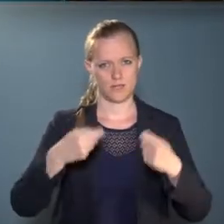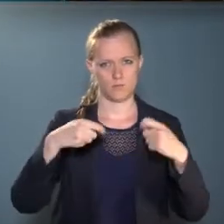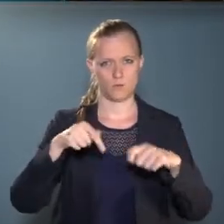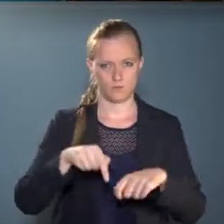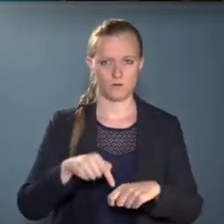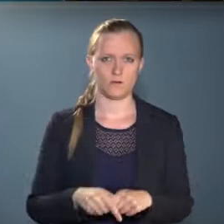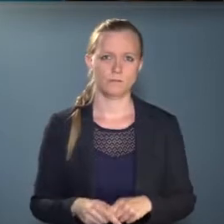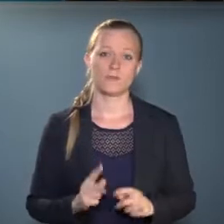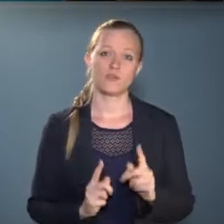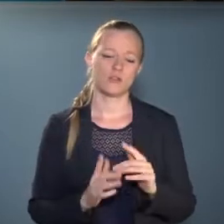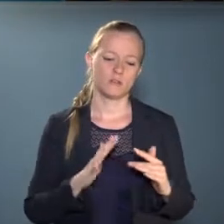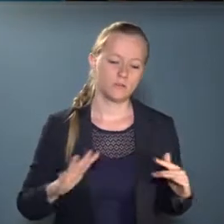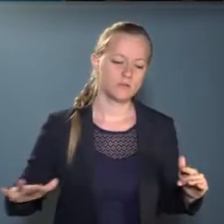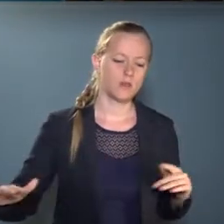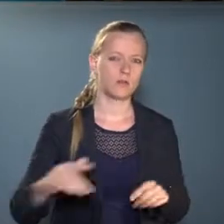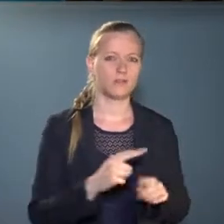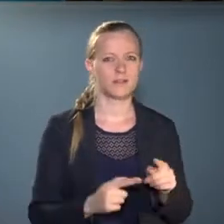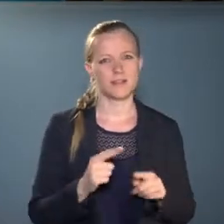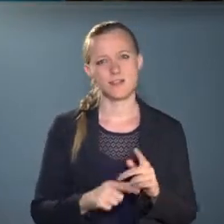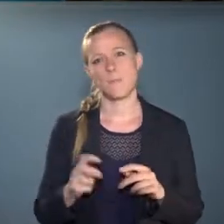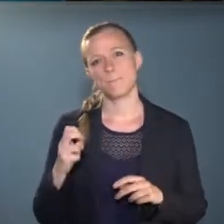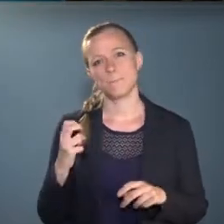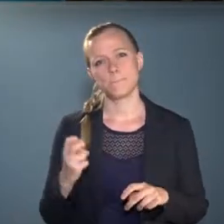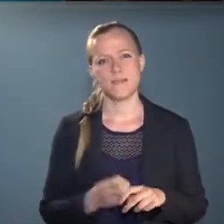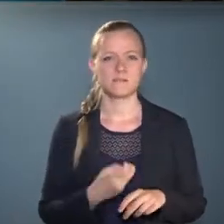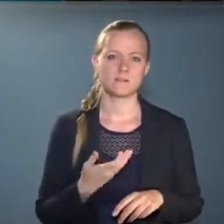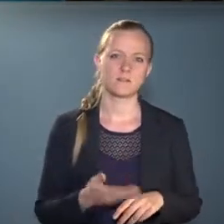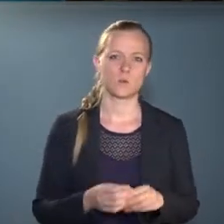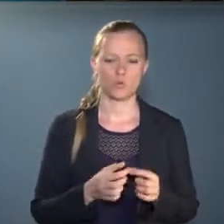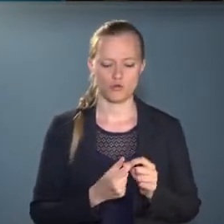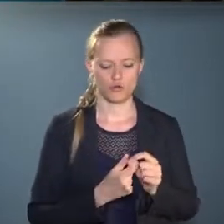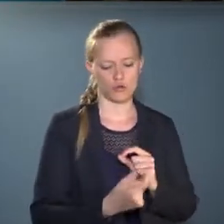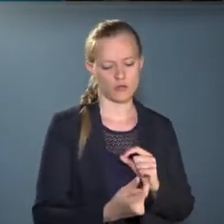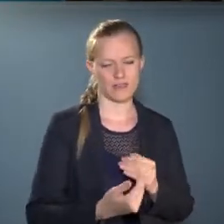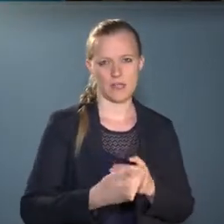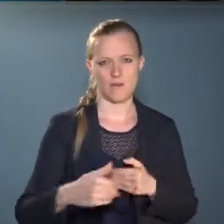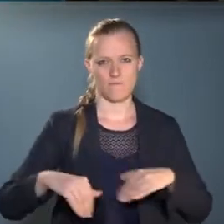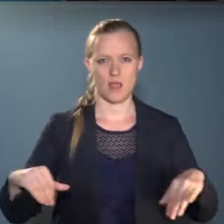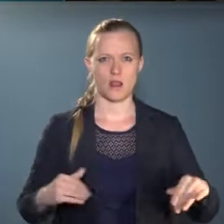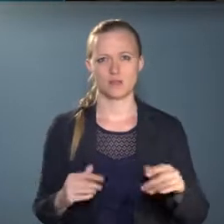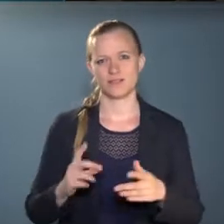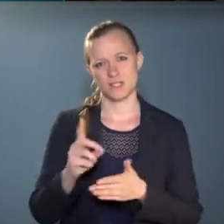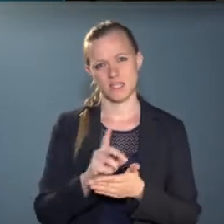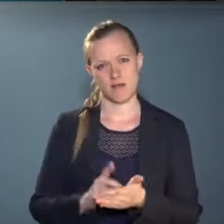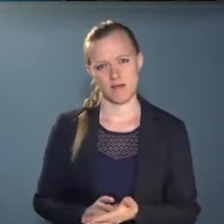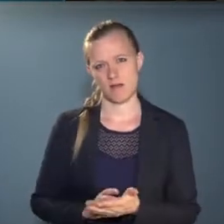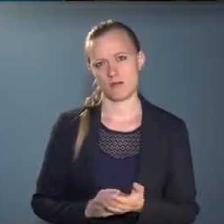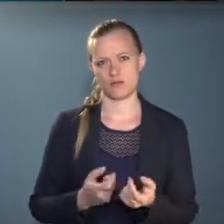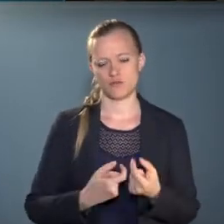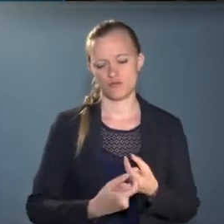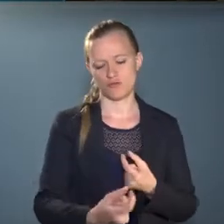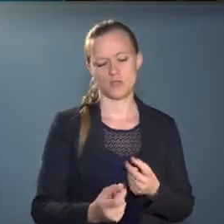a sétány nagy részén, ami ilyen mészkő csík elválasztással, ilyen design csík